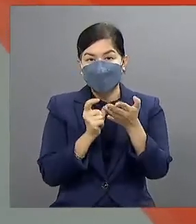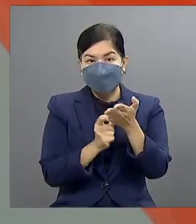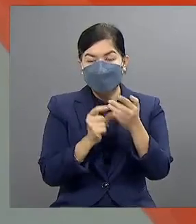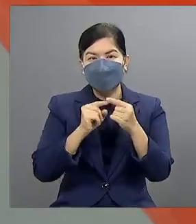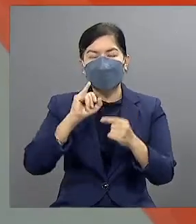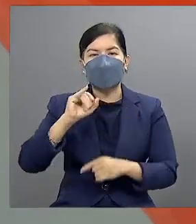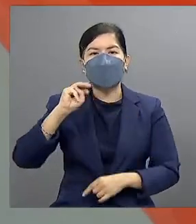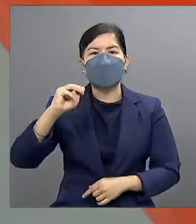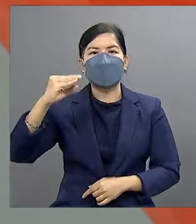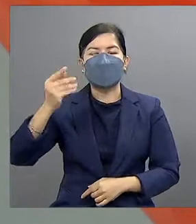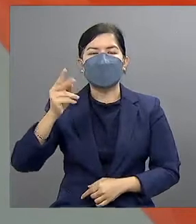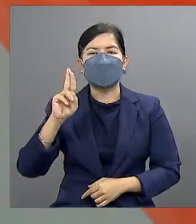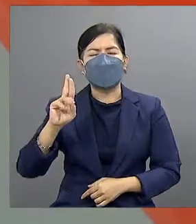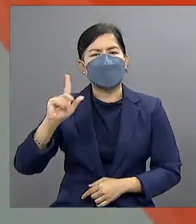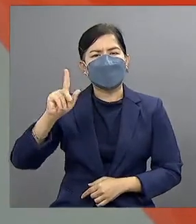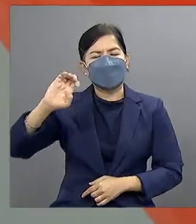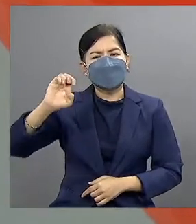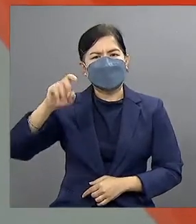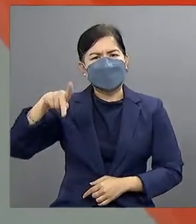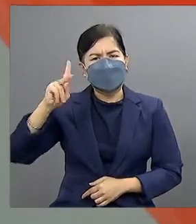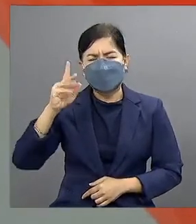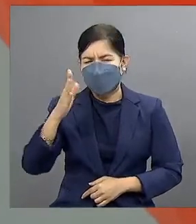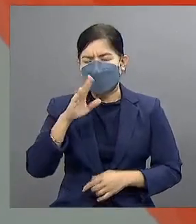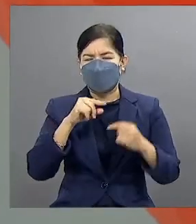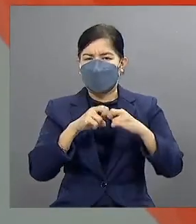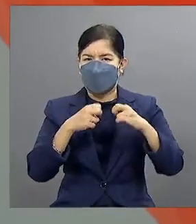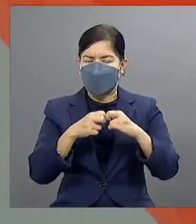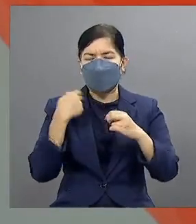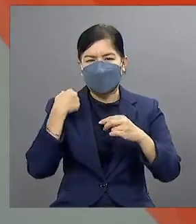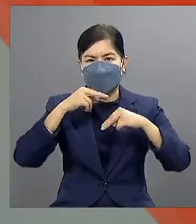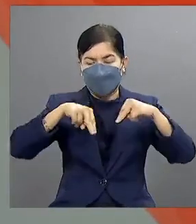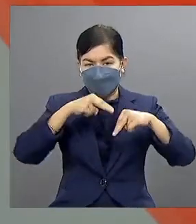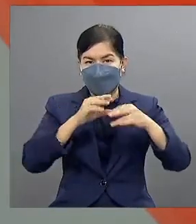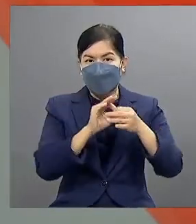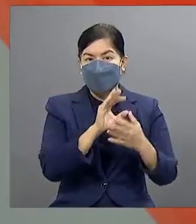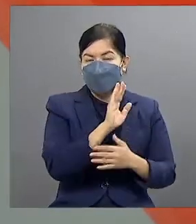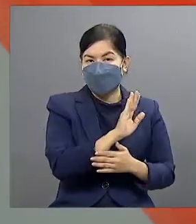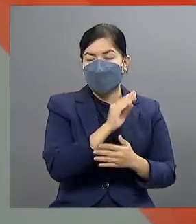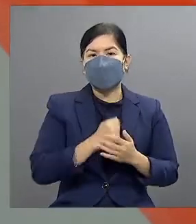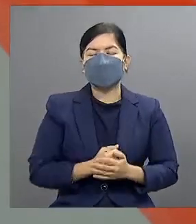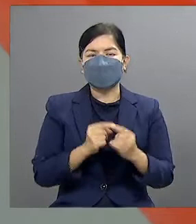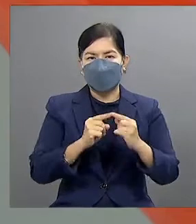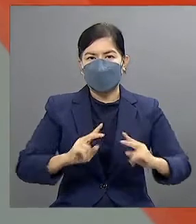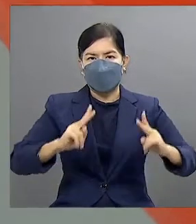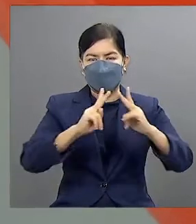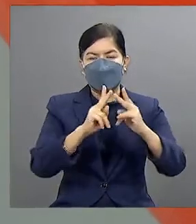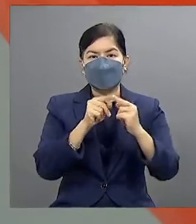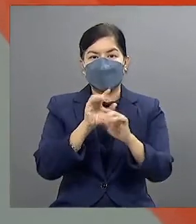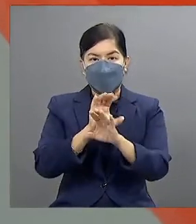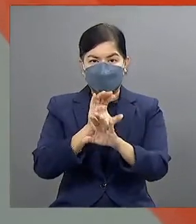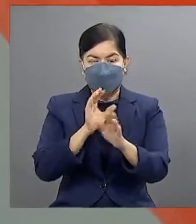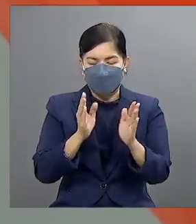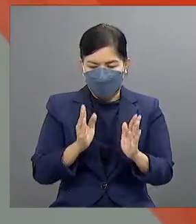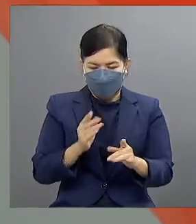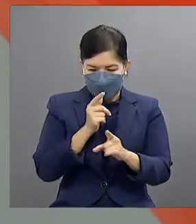มีกระบวนการในการตรวจสอบที่ซับซ้อนมากกว่านี้นะครับจริงๆตามระเบียบของกระทรวงมหาดไทยคนที่เลี้ยงช้างจะต้องมีการไปขึ้น